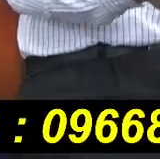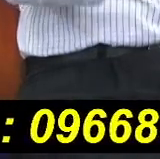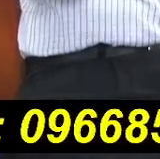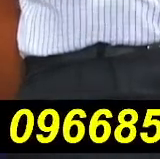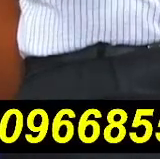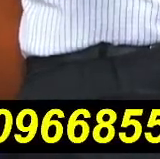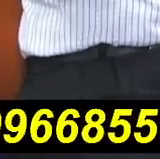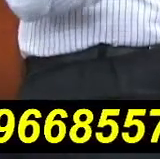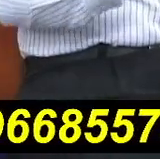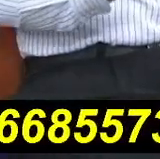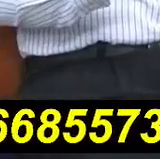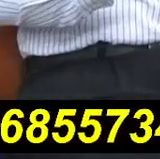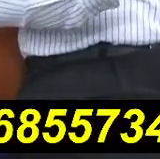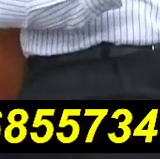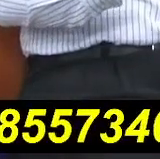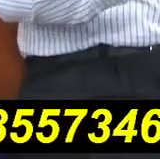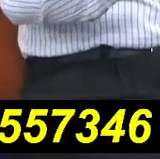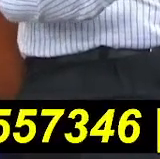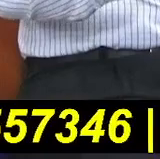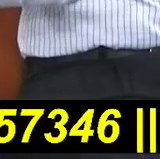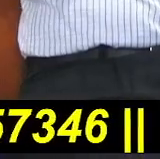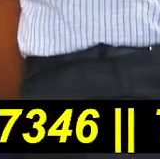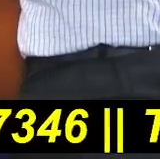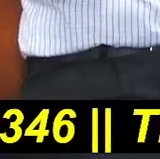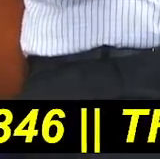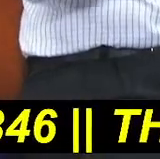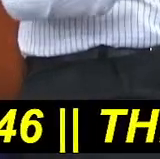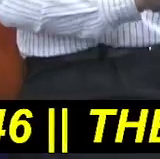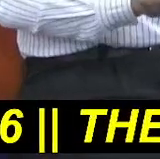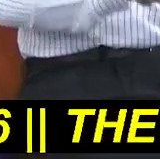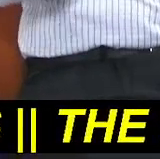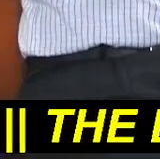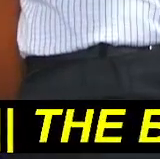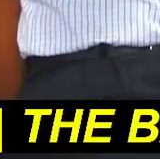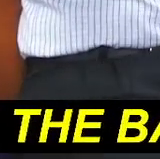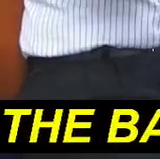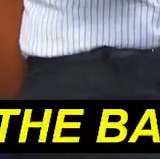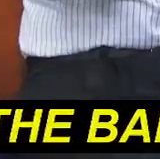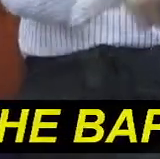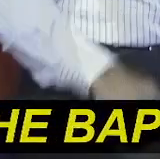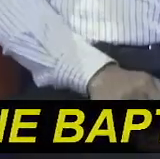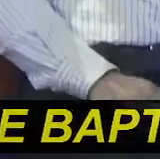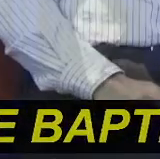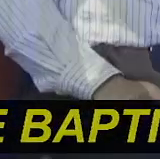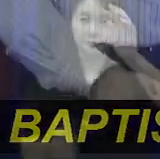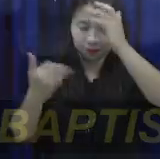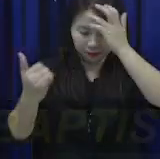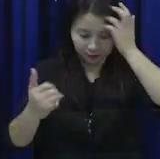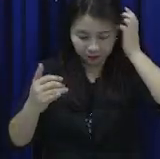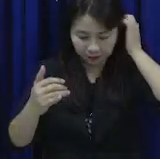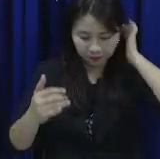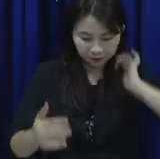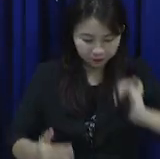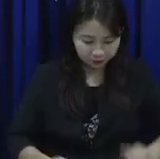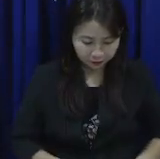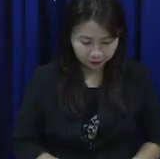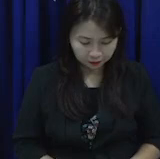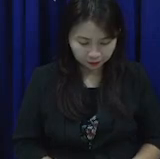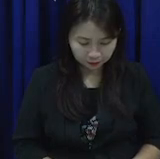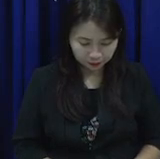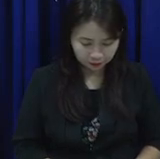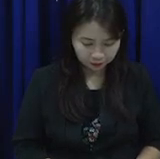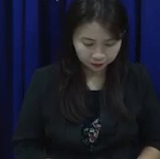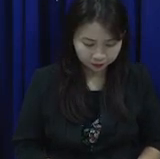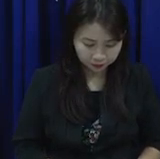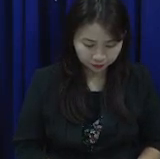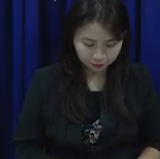diyablo matutulog ka din pag natulog ka tsaka ko tataniman yan Ano ang ibig sabihin non